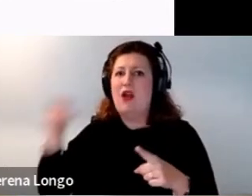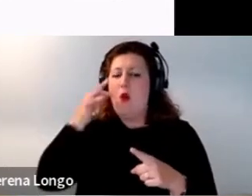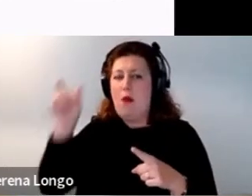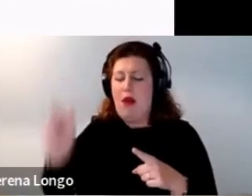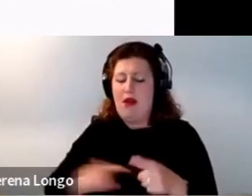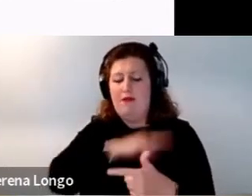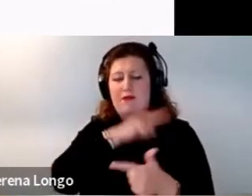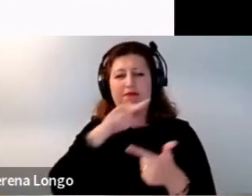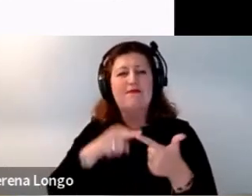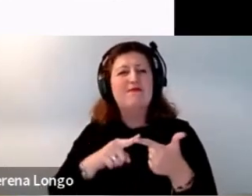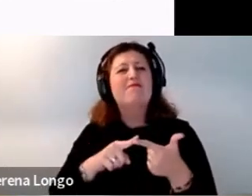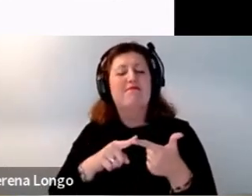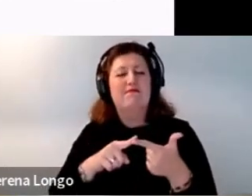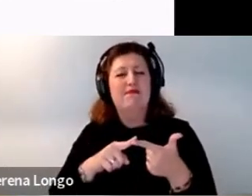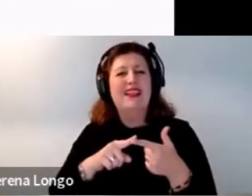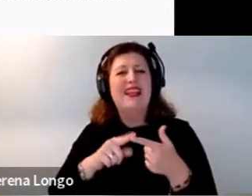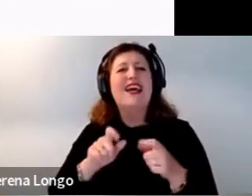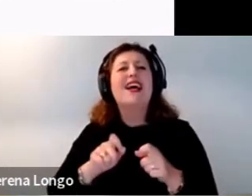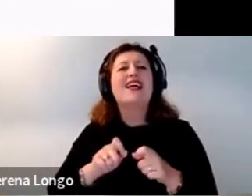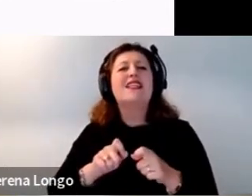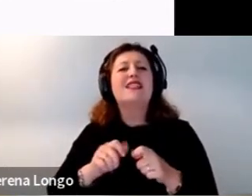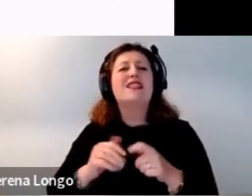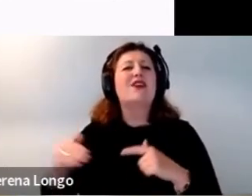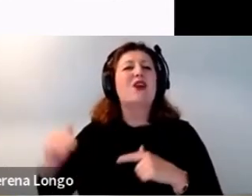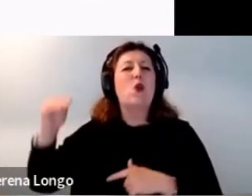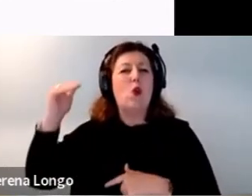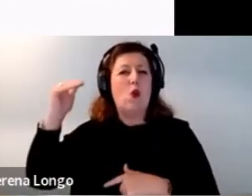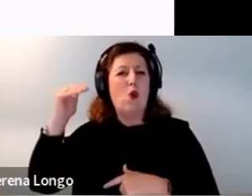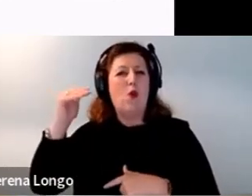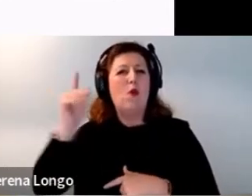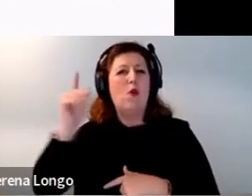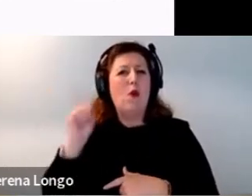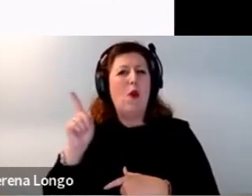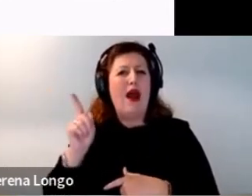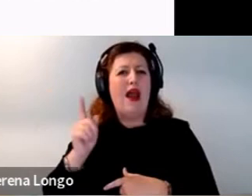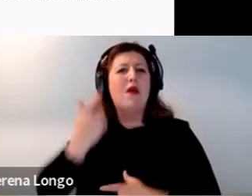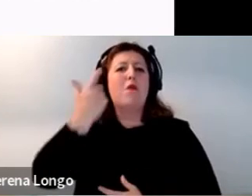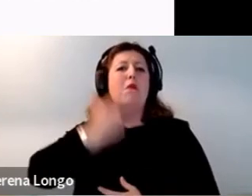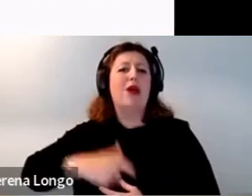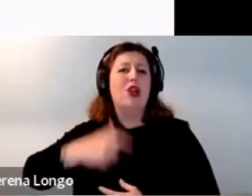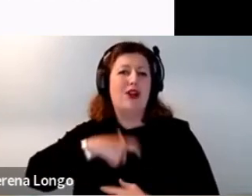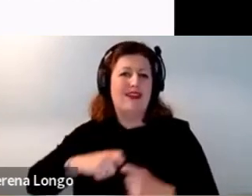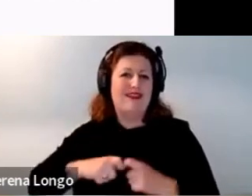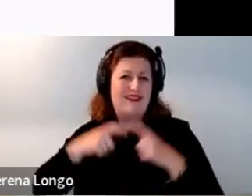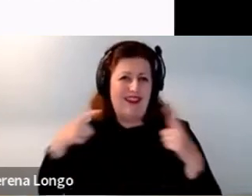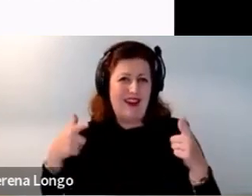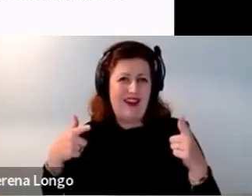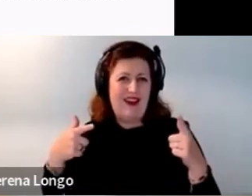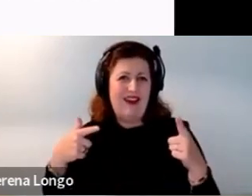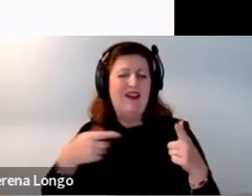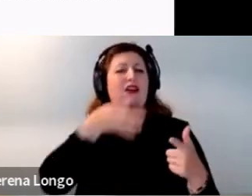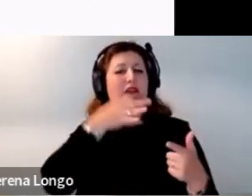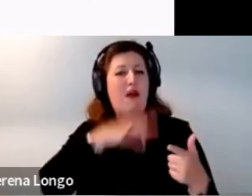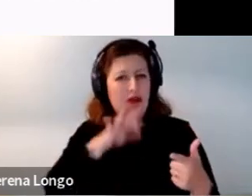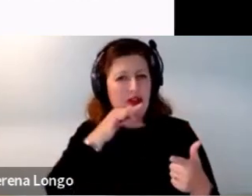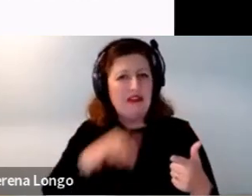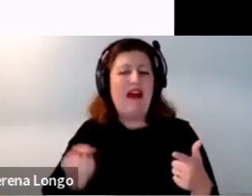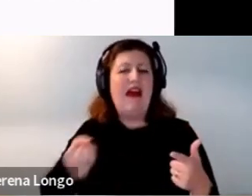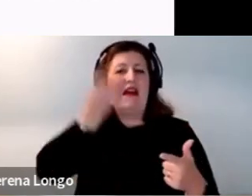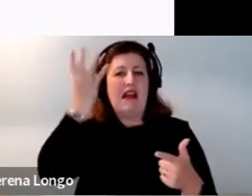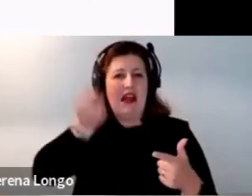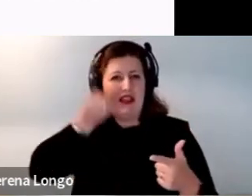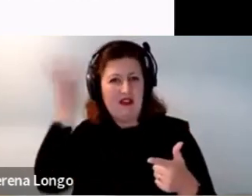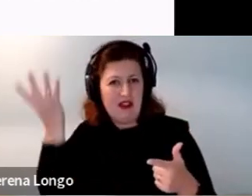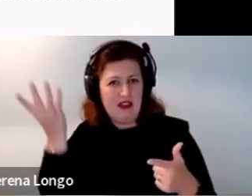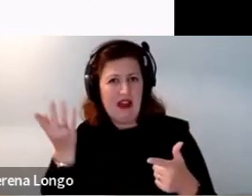allo sviluppo da parte delle persone con disabilità della propria personalità, dei talenti e della creatività, come